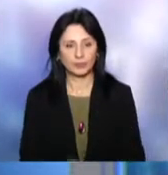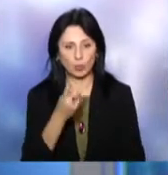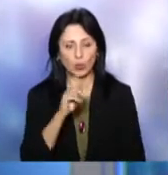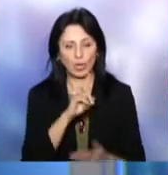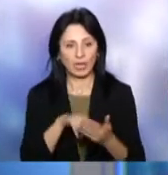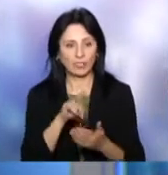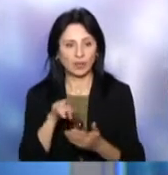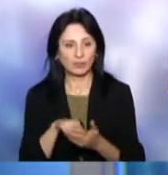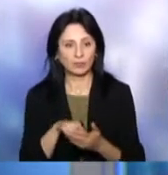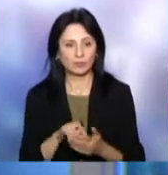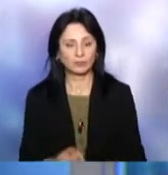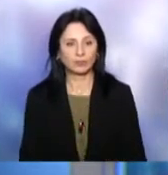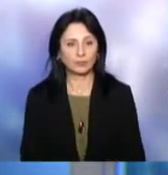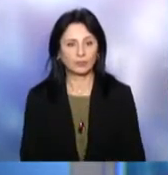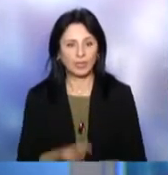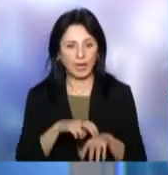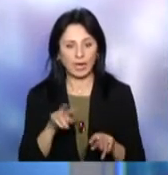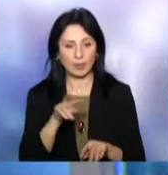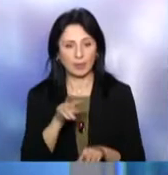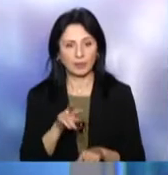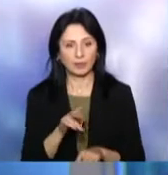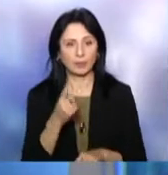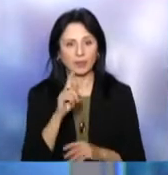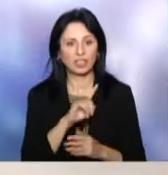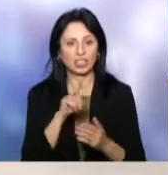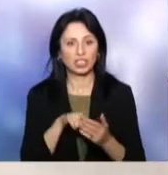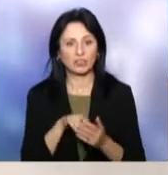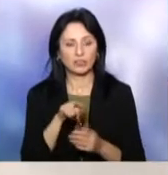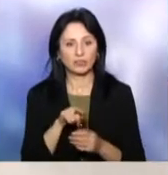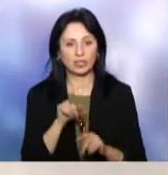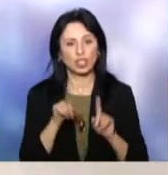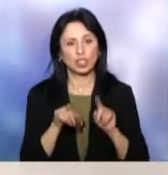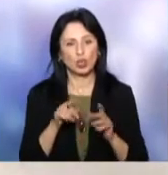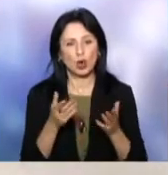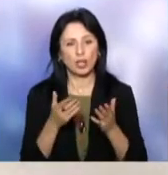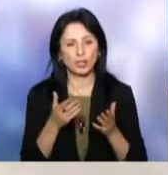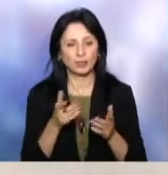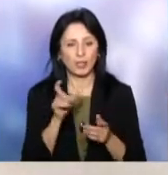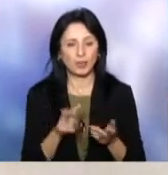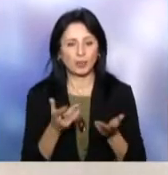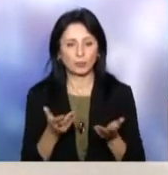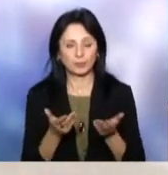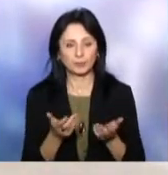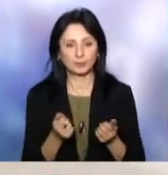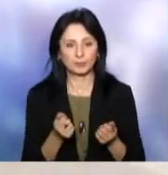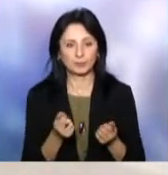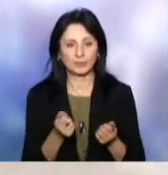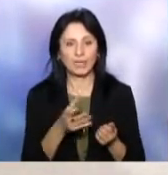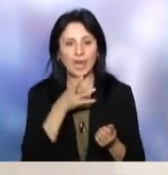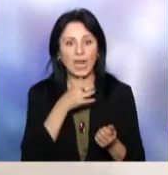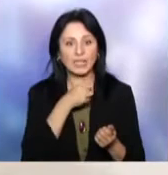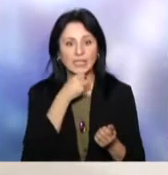მაქვს. დია. ექიმებთან. პირველი კითხვა არის ესეთი ზოგადი აკადემიური, აი